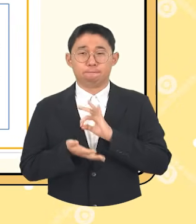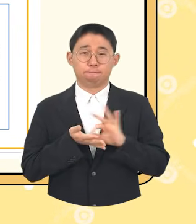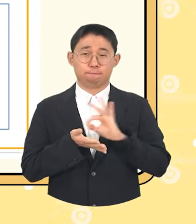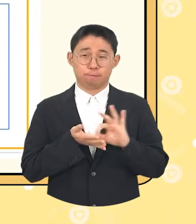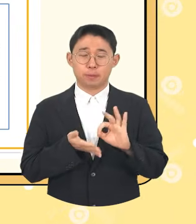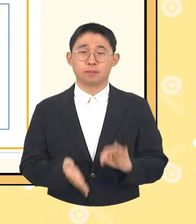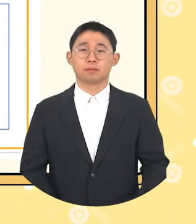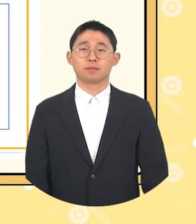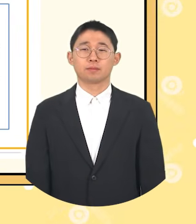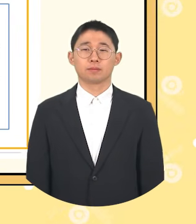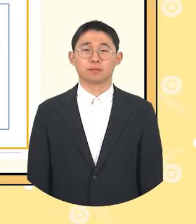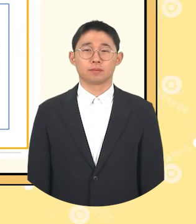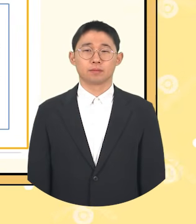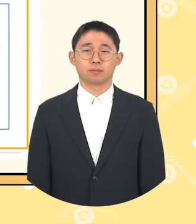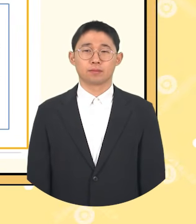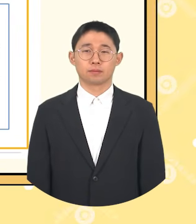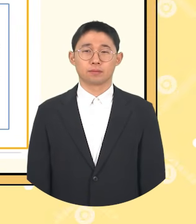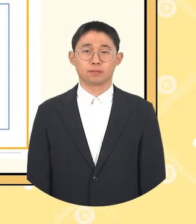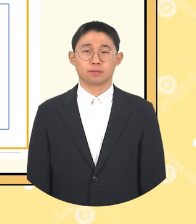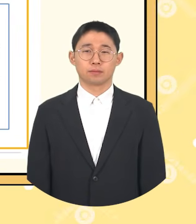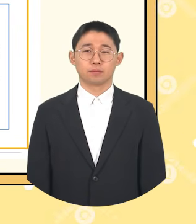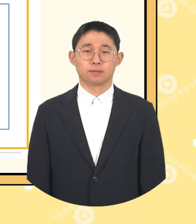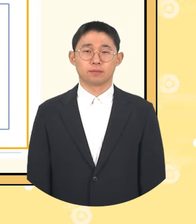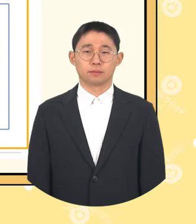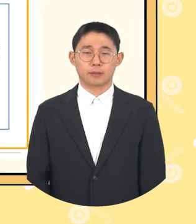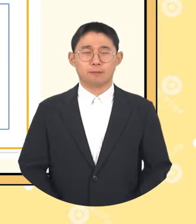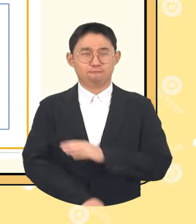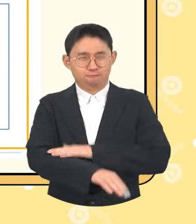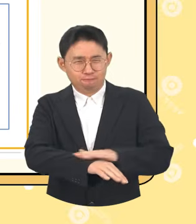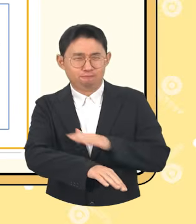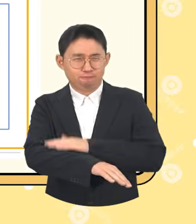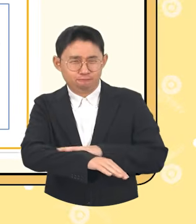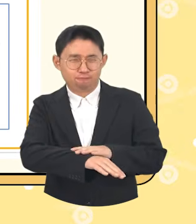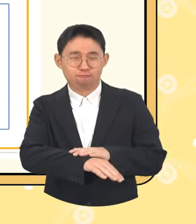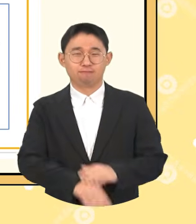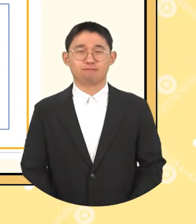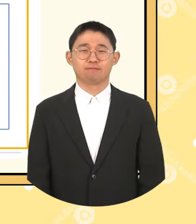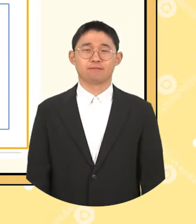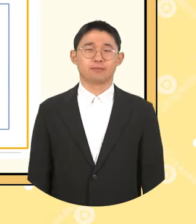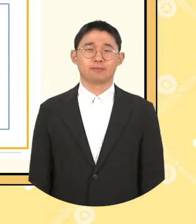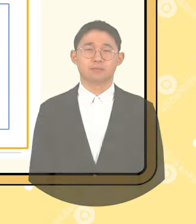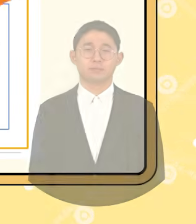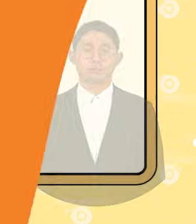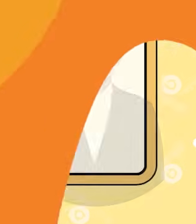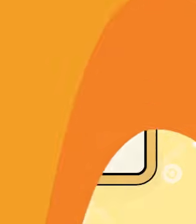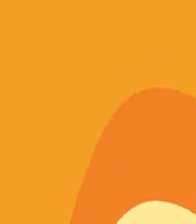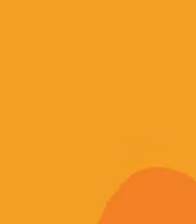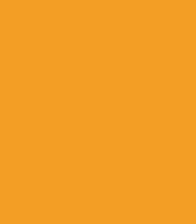않도록 안전하게 사용했어. 참 잘했어요.